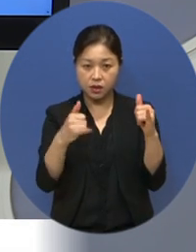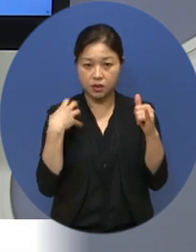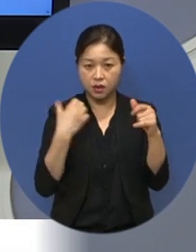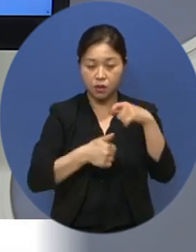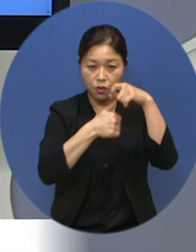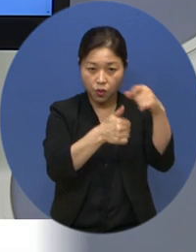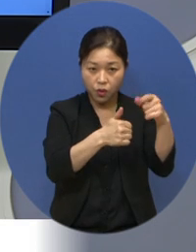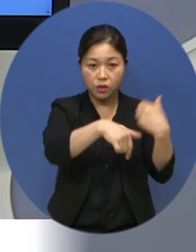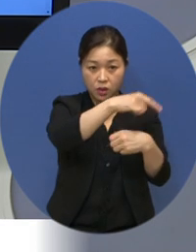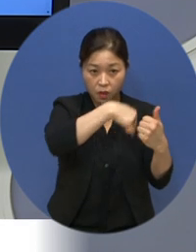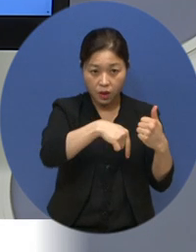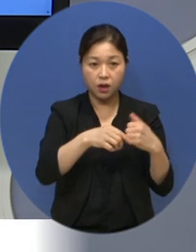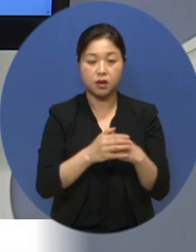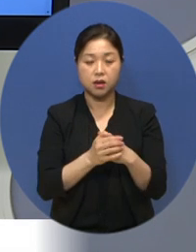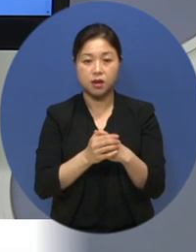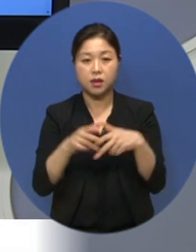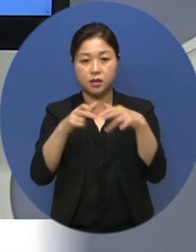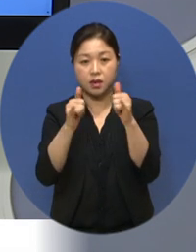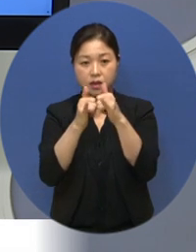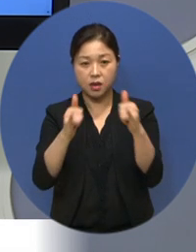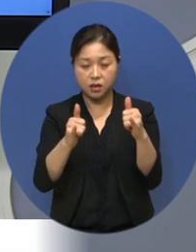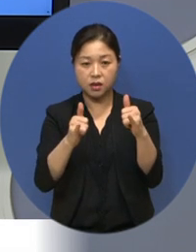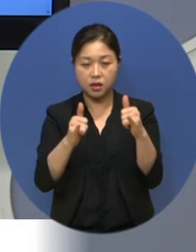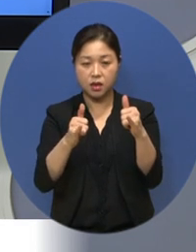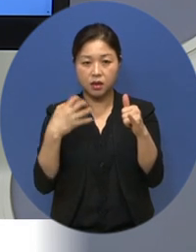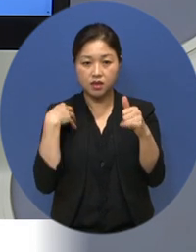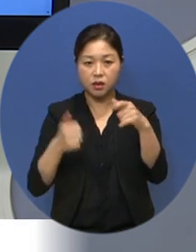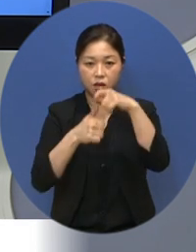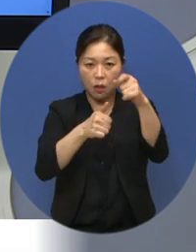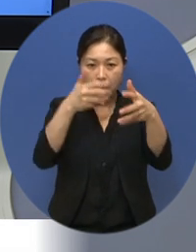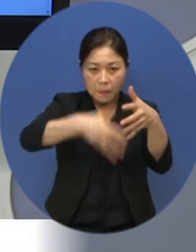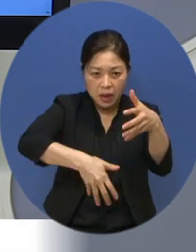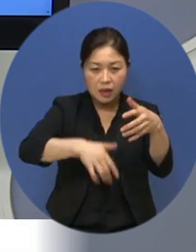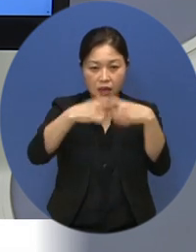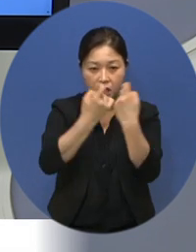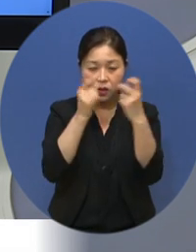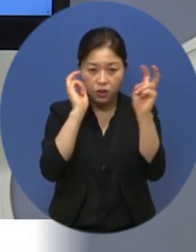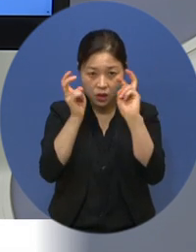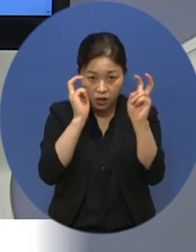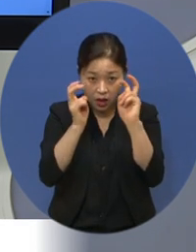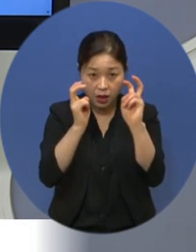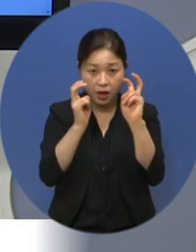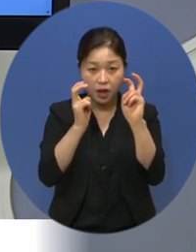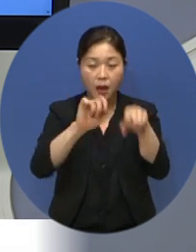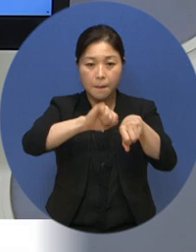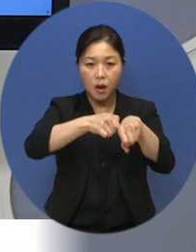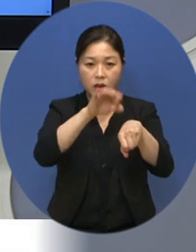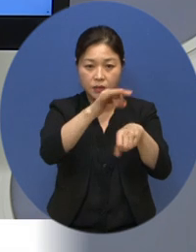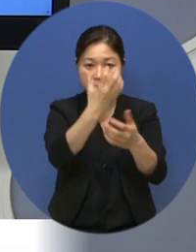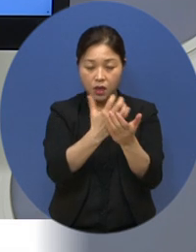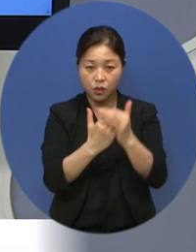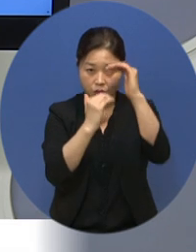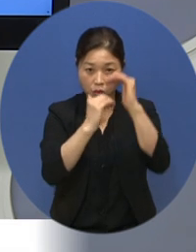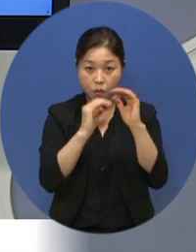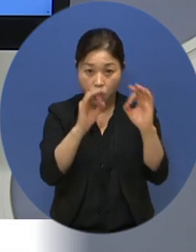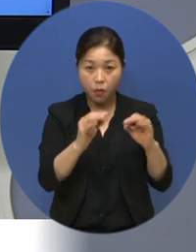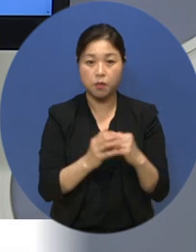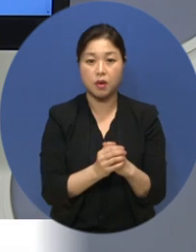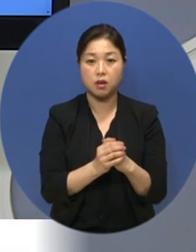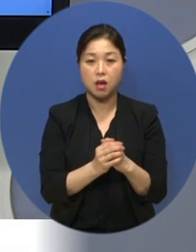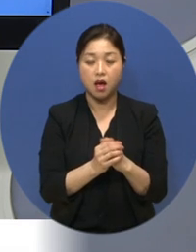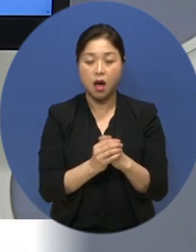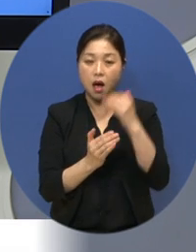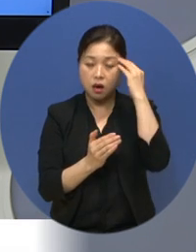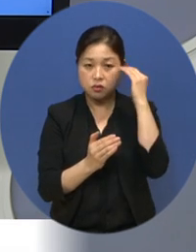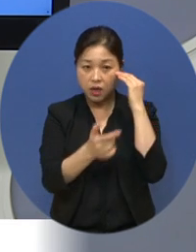외 장애인 의무고용 미행 민간기업 고용 부담금 자료에 따르면 국내 상위 대기업집단의